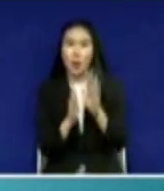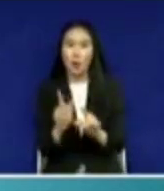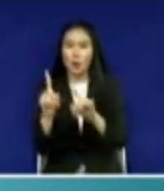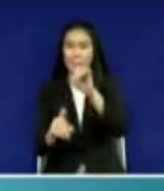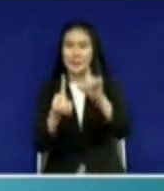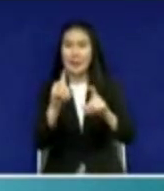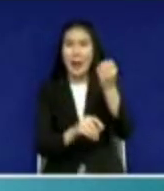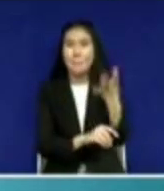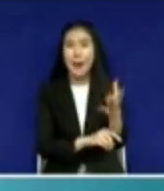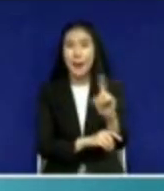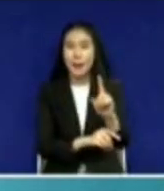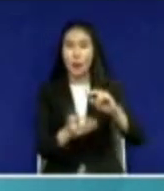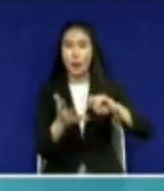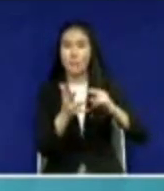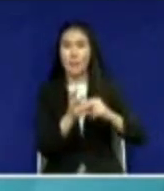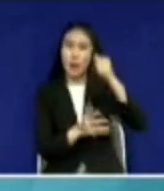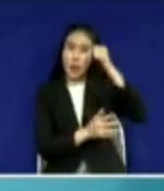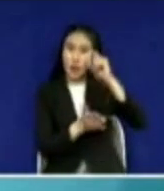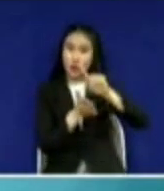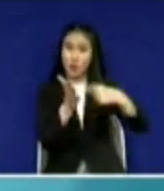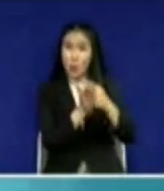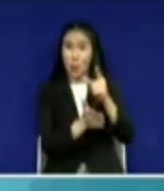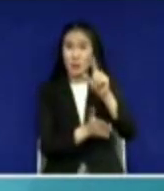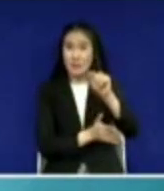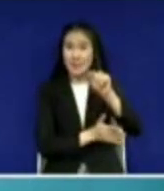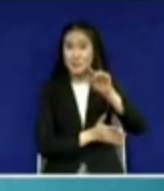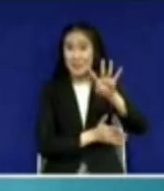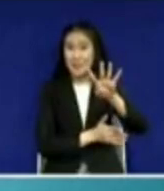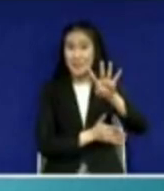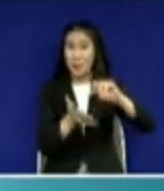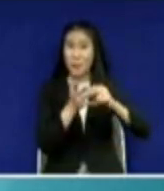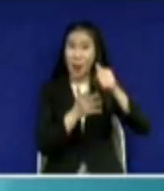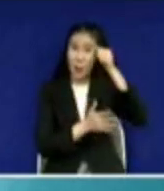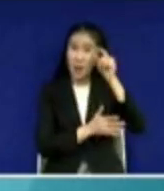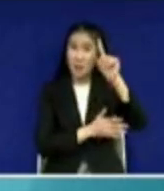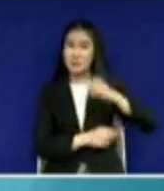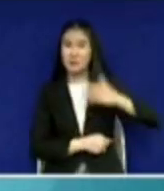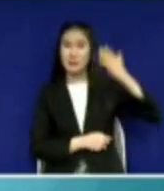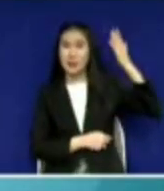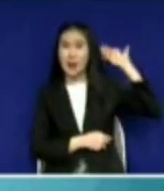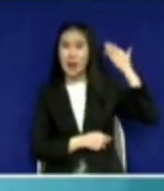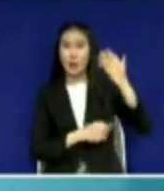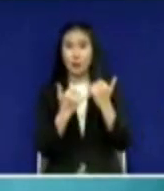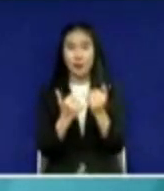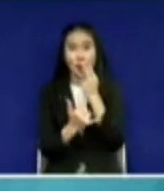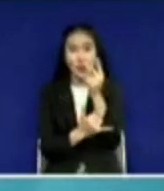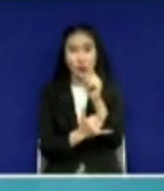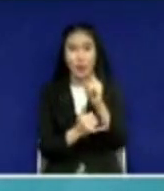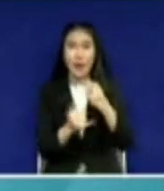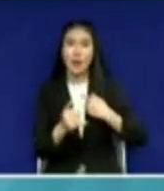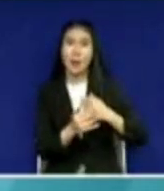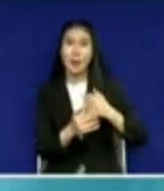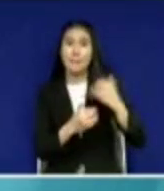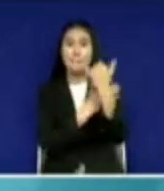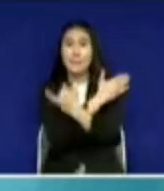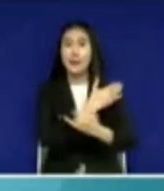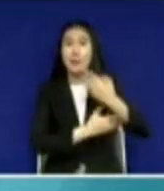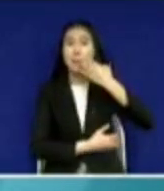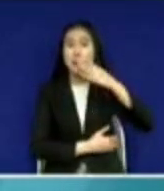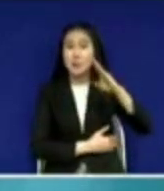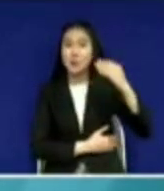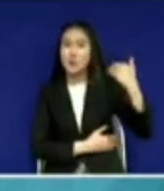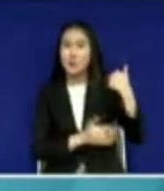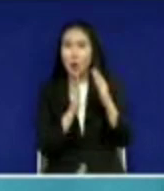คะในช่วง24ชั่วโมงที่ผ่านมาค่ะจะเห็นได้ว่าประเทศบราซิลนะคะเป็นประเทศที่มี